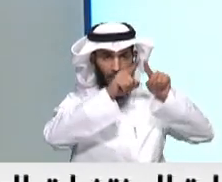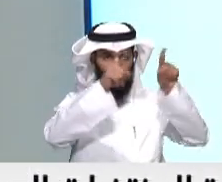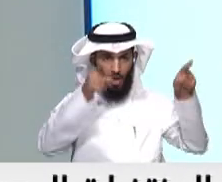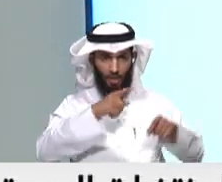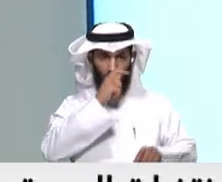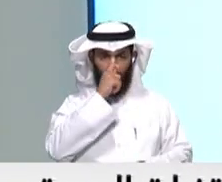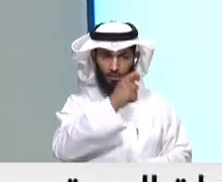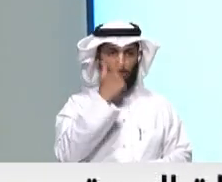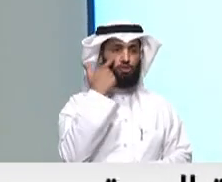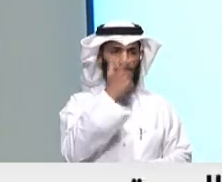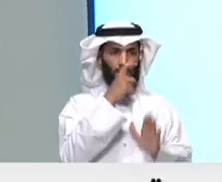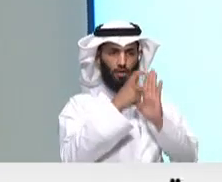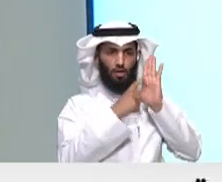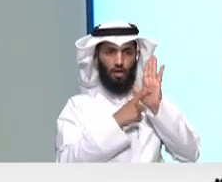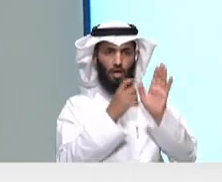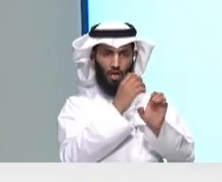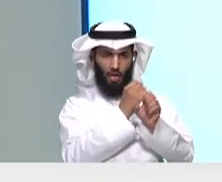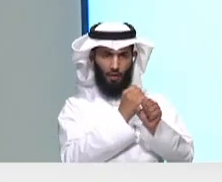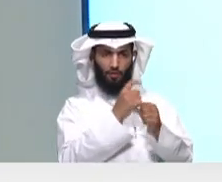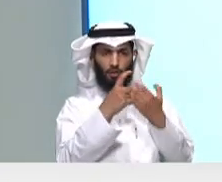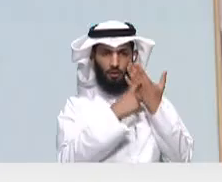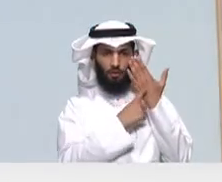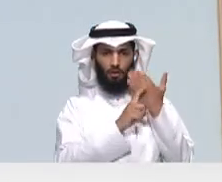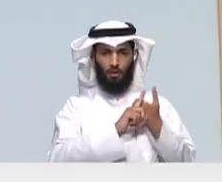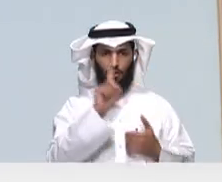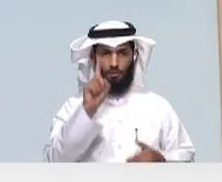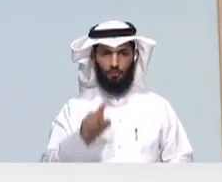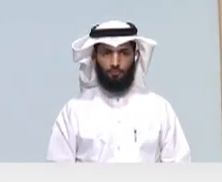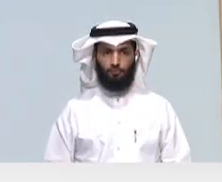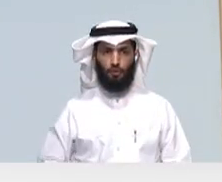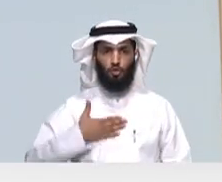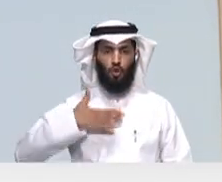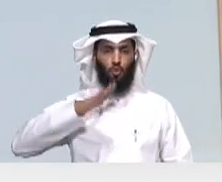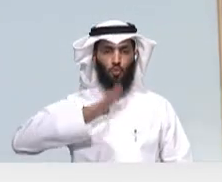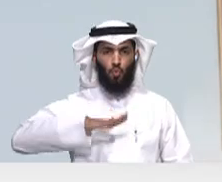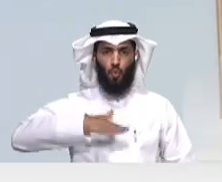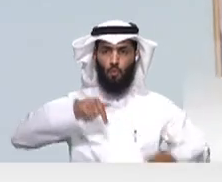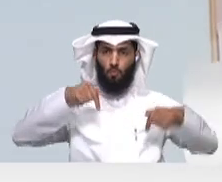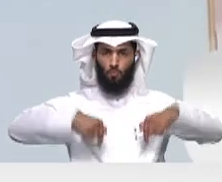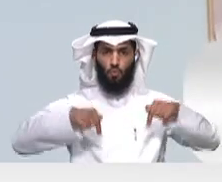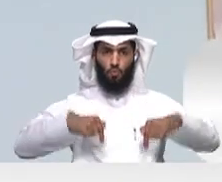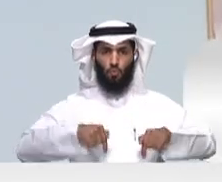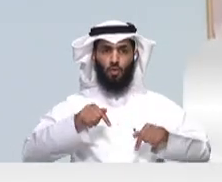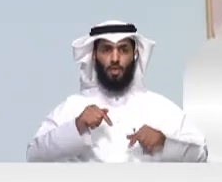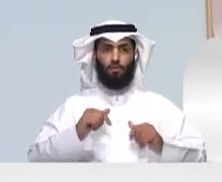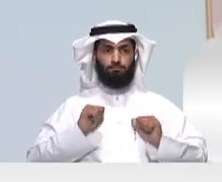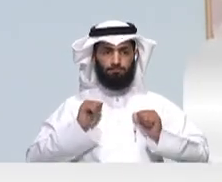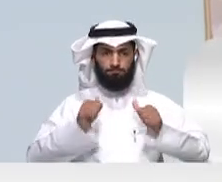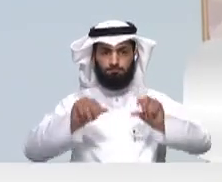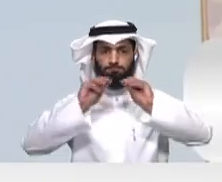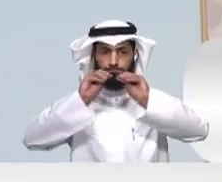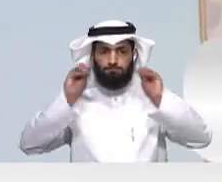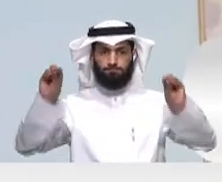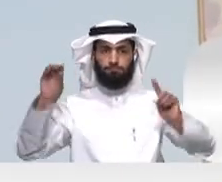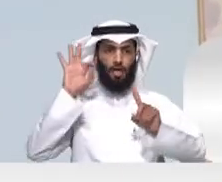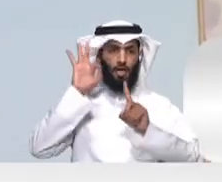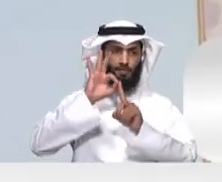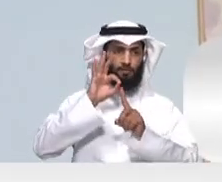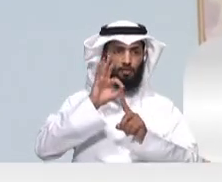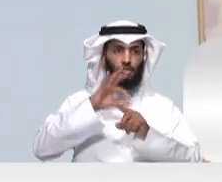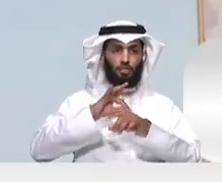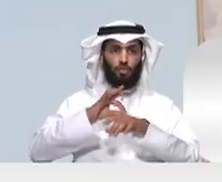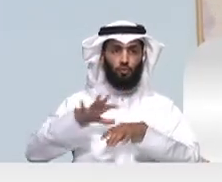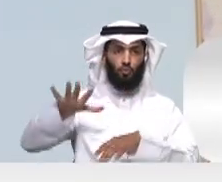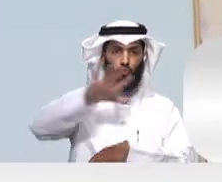التجاريه لطبيعه عمل المنشاه احنا اليوم حملتنا التوعويه هدفها الاساسي ان المستهلك يكون على